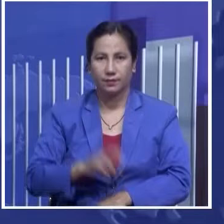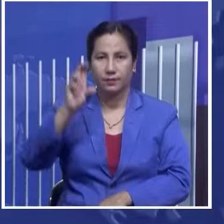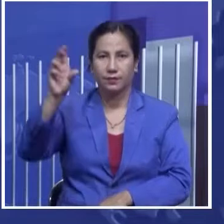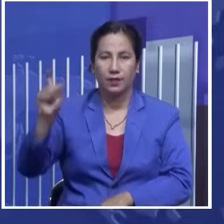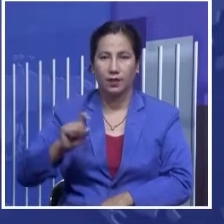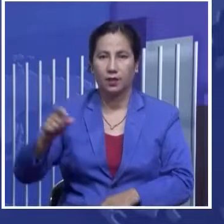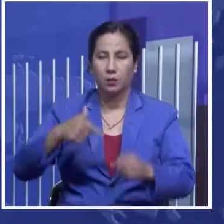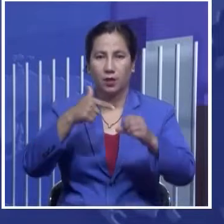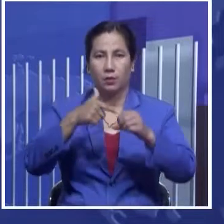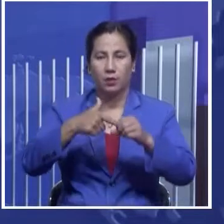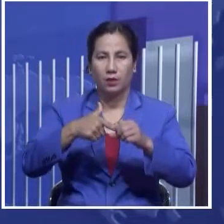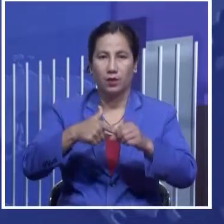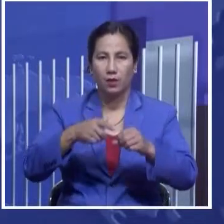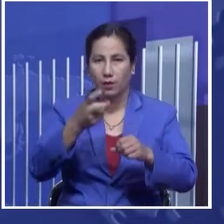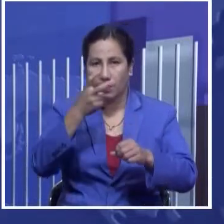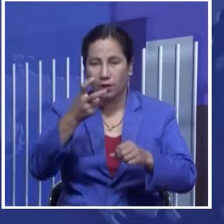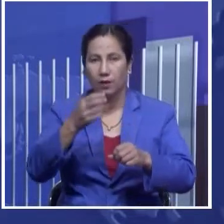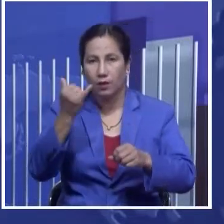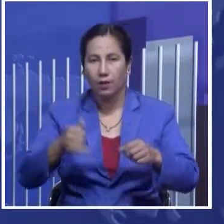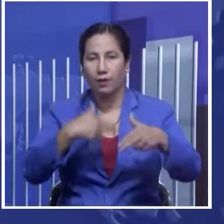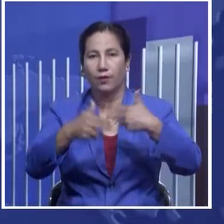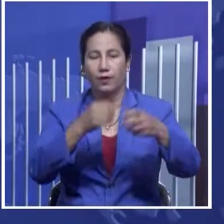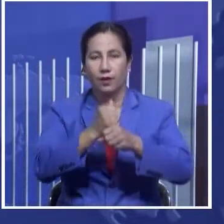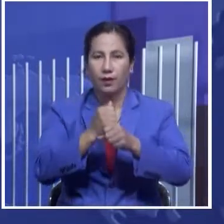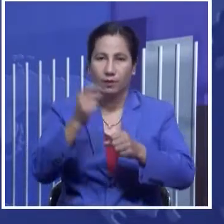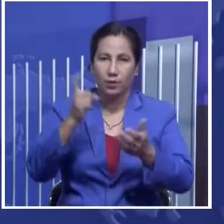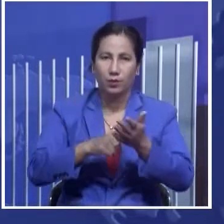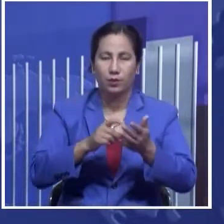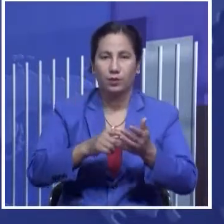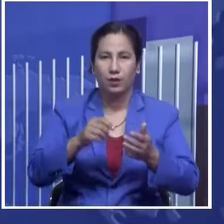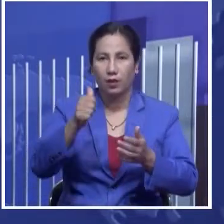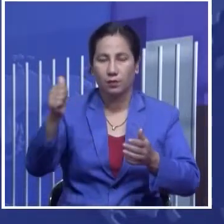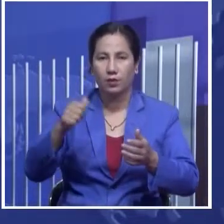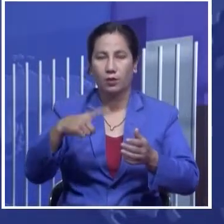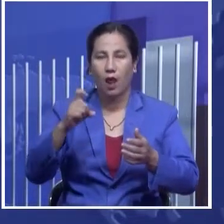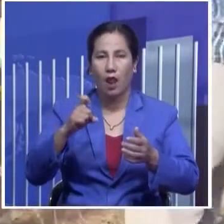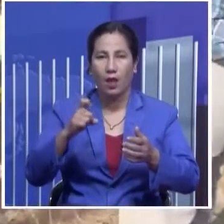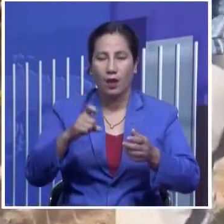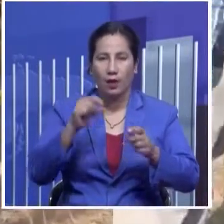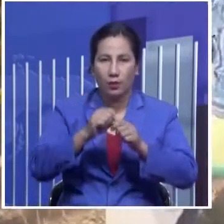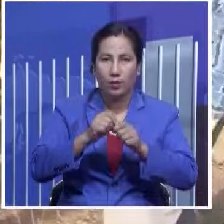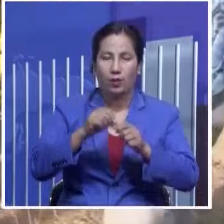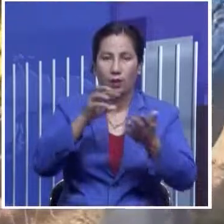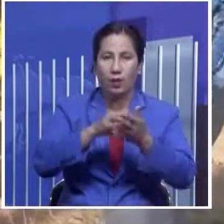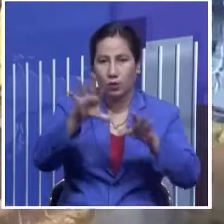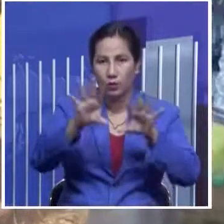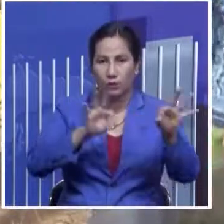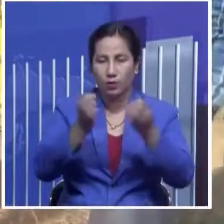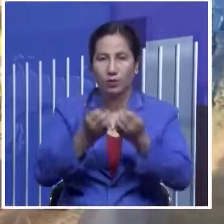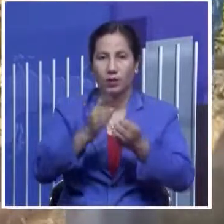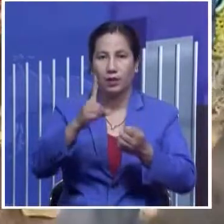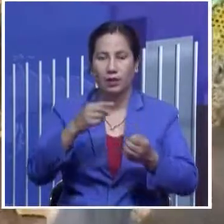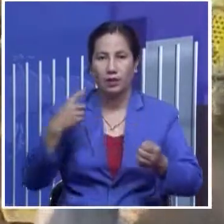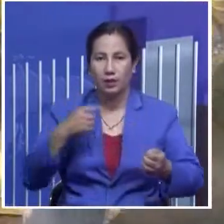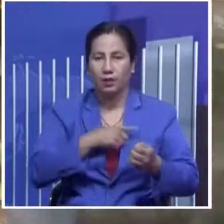दैलेखमा पेट्रोलियम पदार्थको अन्वेषणको अन्तिम चरणको काम थाल्ने तयारी भएको छ। अन्वेषणका लागि ड्रिलिङ गर्ने स्थानहरू छनौट गर्न एक चिनिया